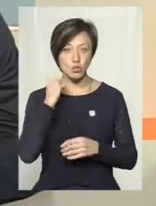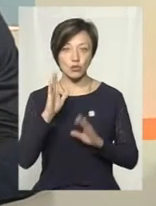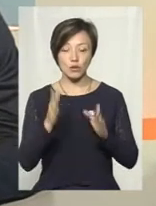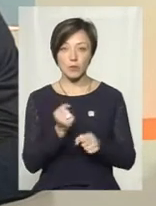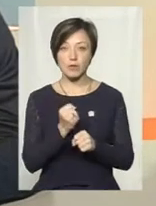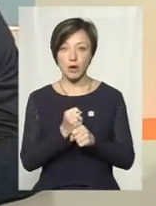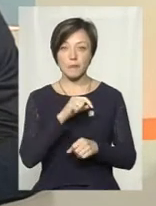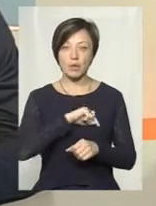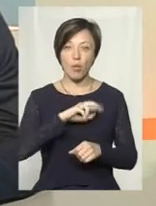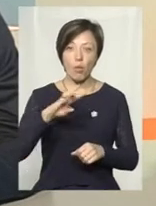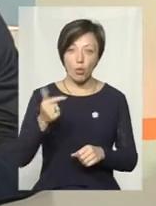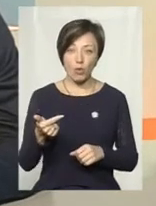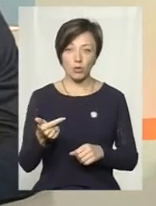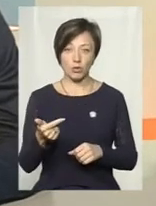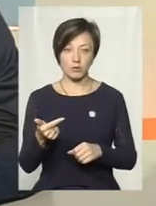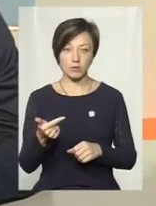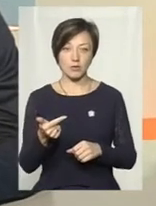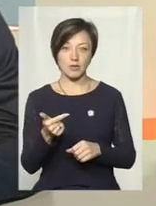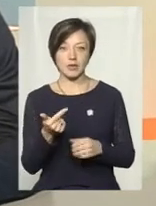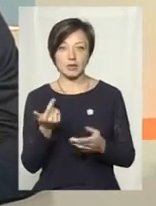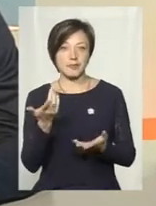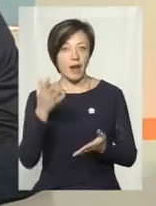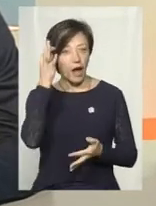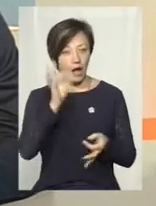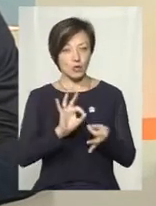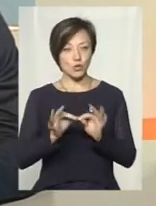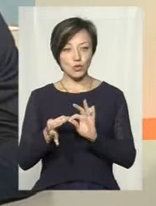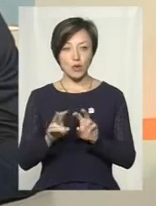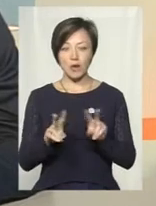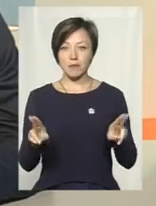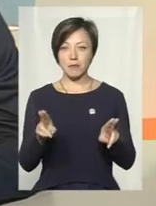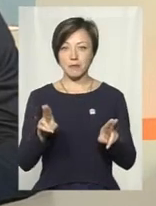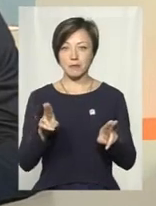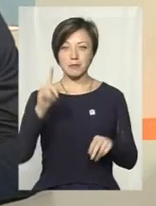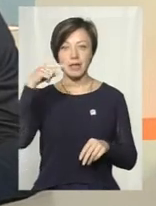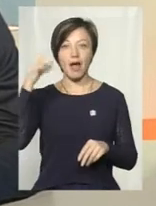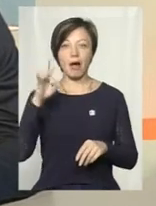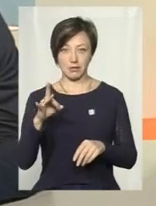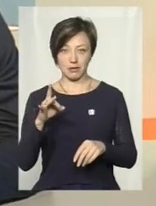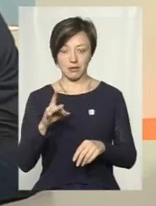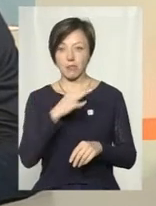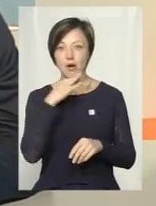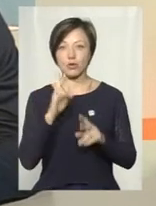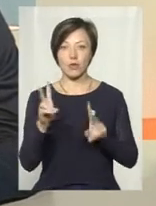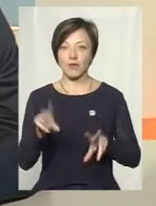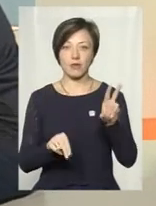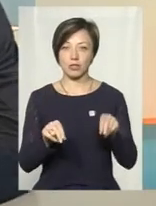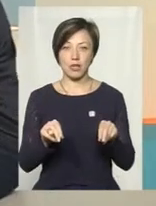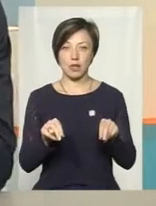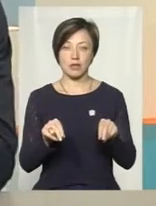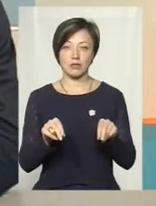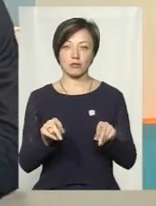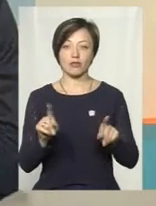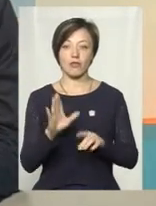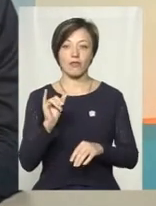будуть працювати психолог, ну, він асоціюється з особою як психіатром. І багато хто не вважає, не буде ніколи